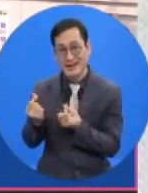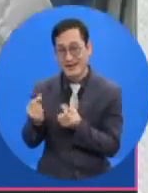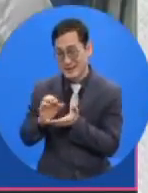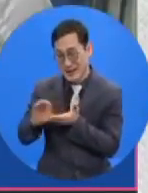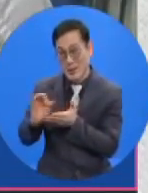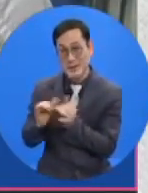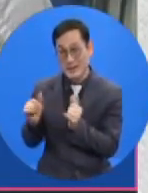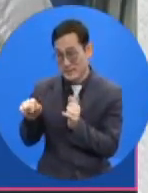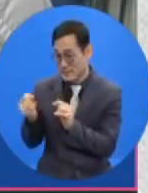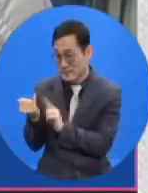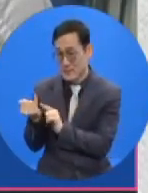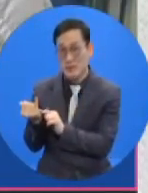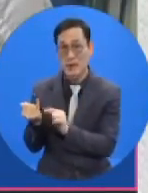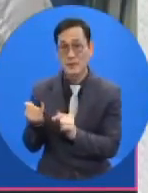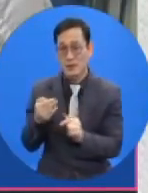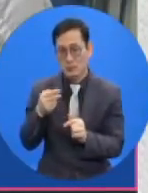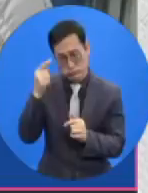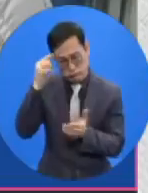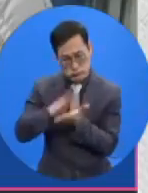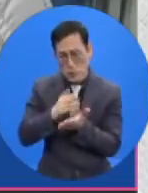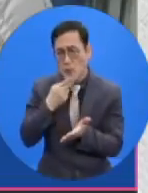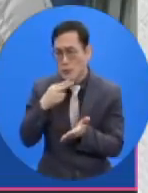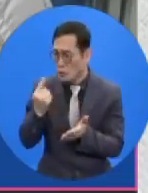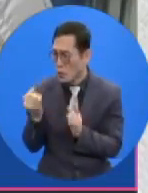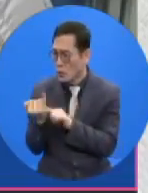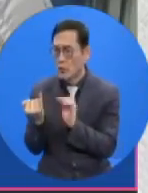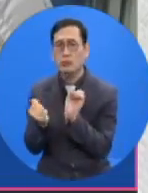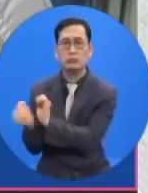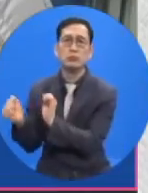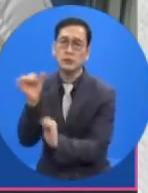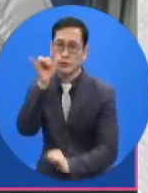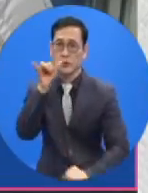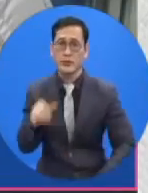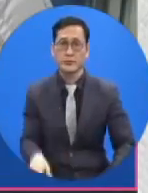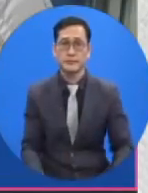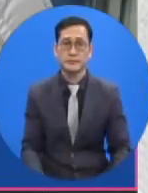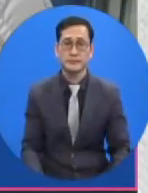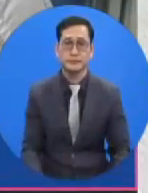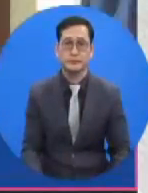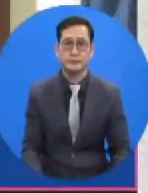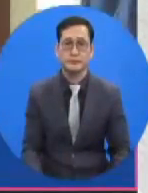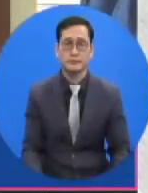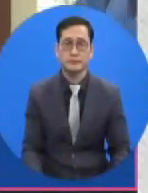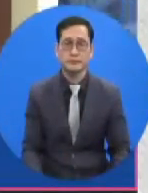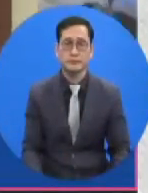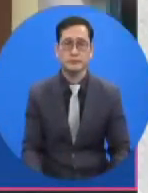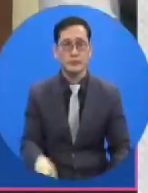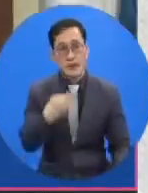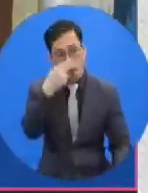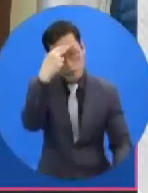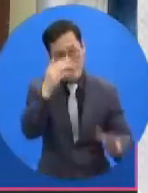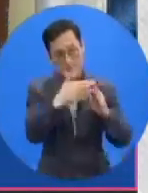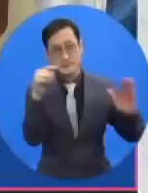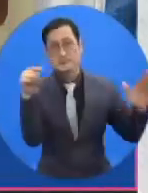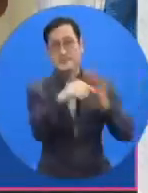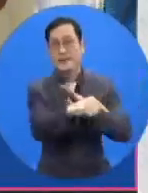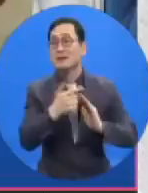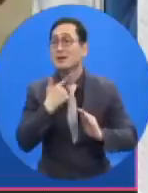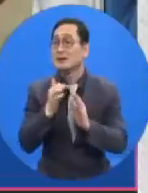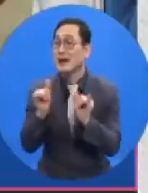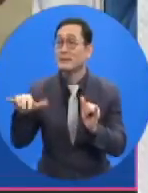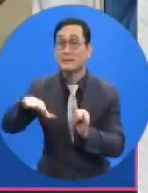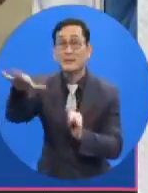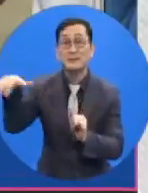방문을 하셨던 분들은 제가 보기에는 자진해서 선별진료소에서 진단검사를 받으시는 게